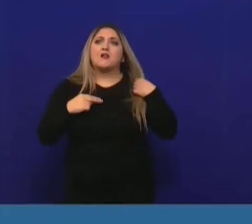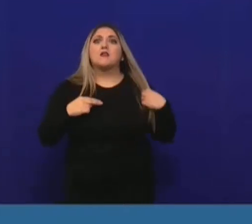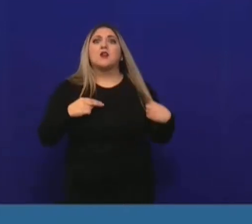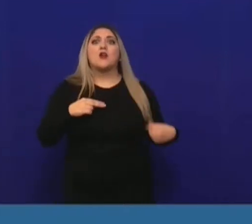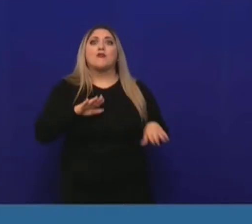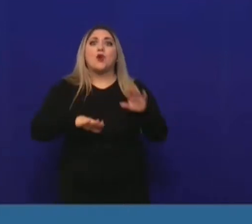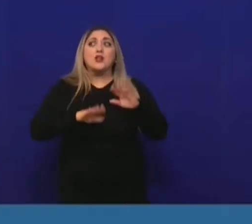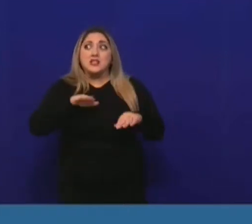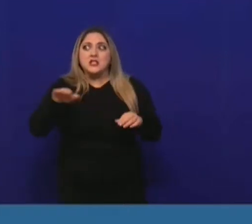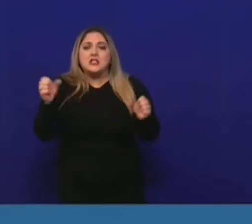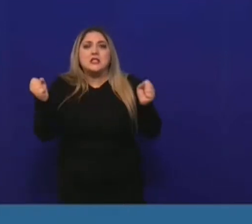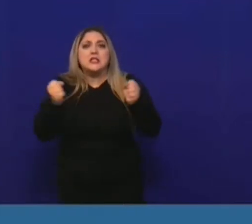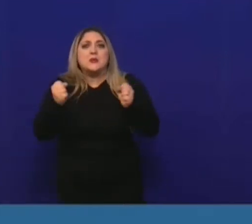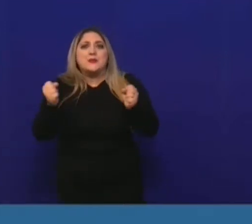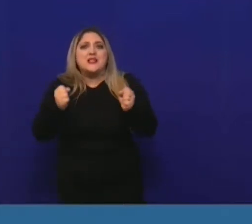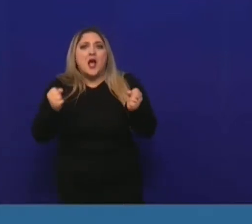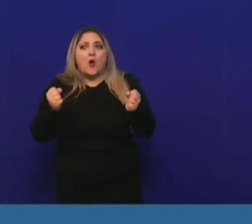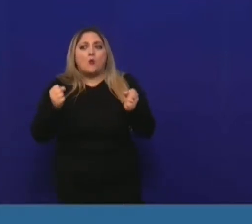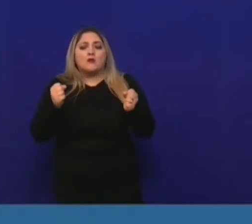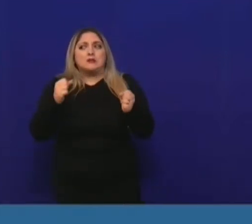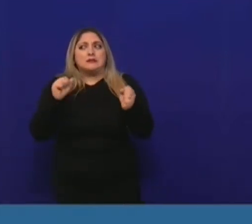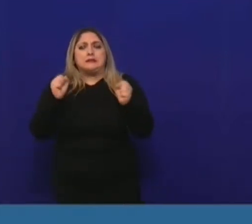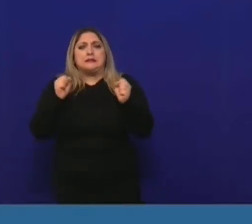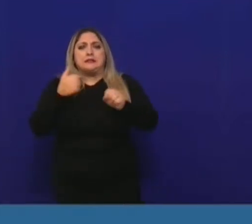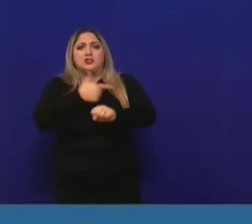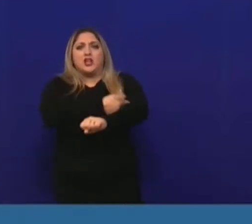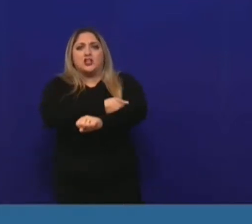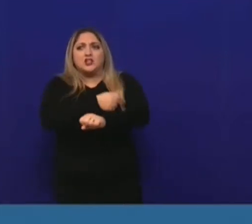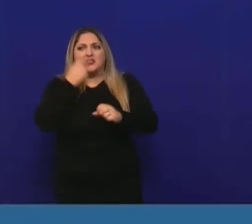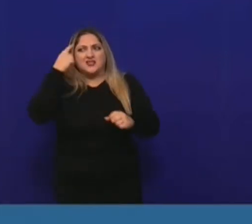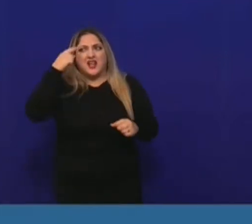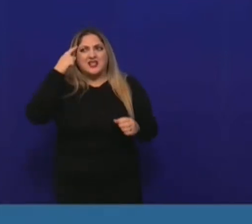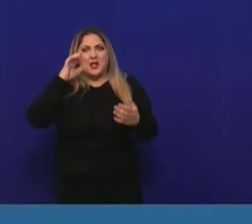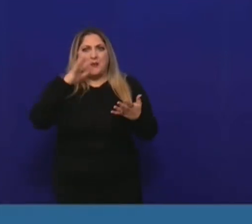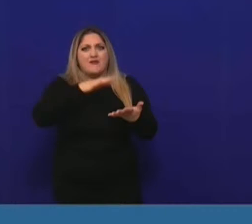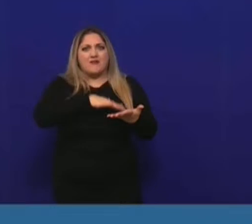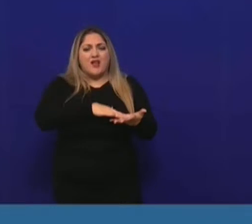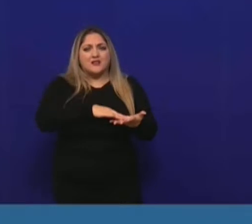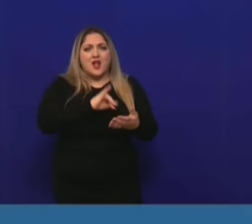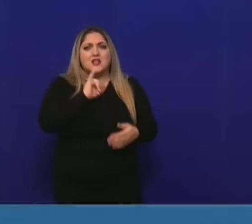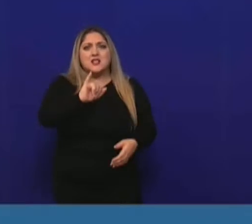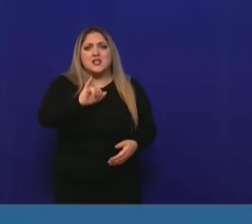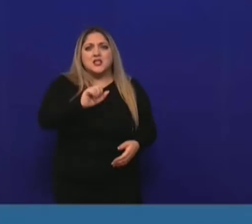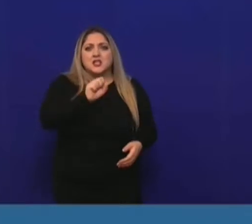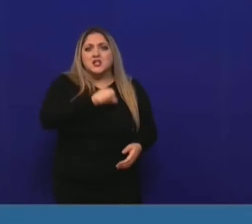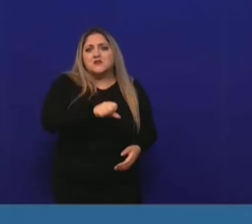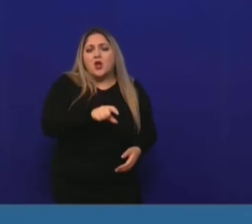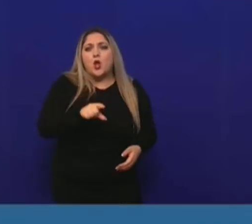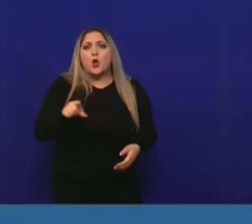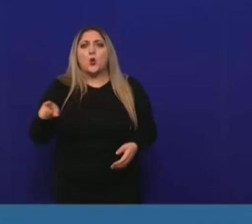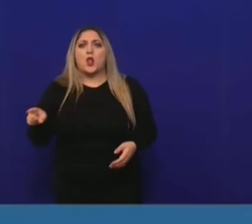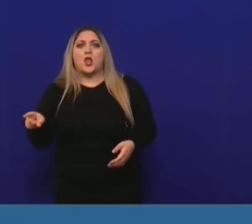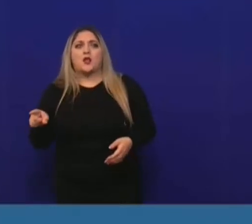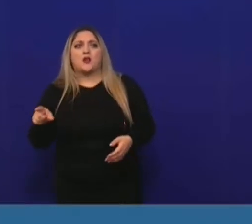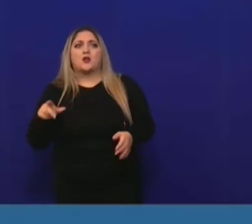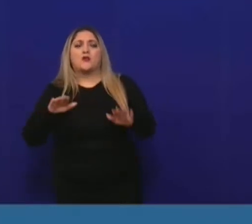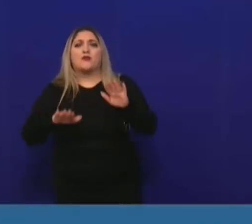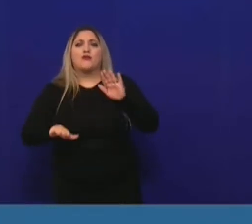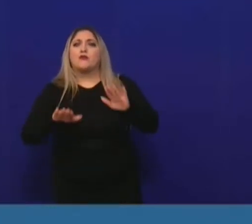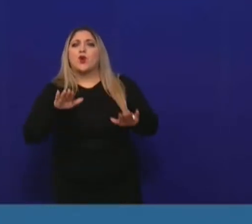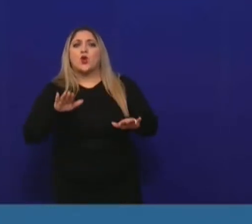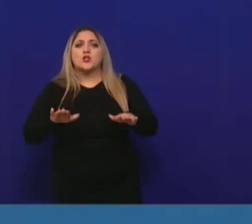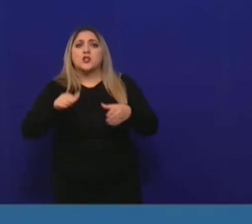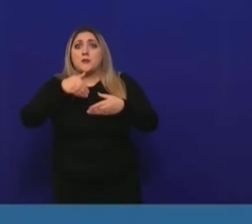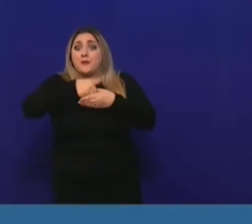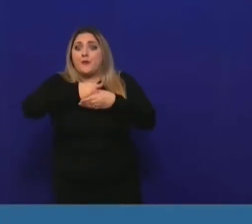diġà minn ma tantx huwa ċert dwar il-vaċċin, ma forsi jista' jaffettwa lil dawk li jirċievu l-invit mingħand l-awtoritajiet biex